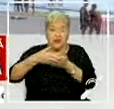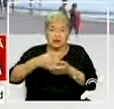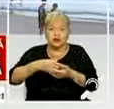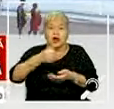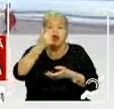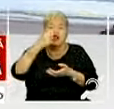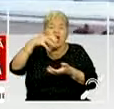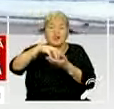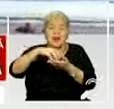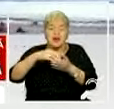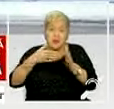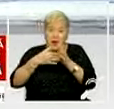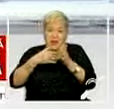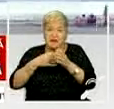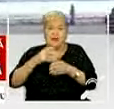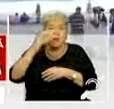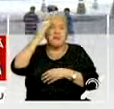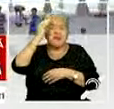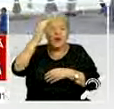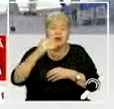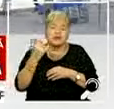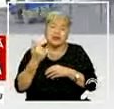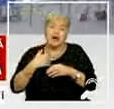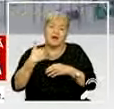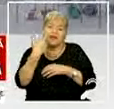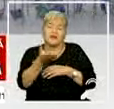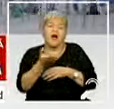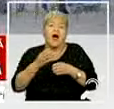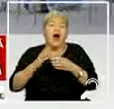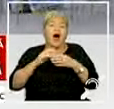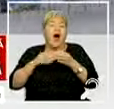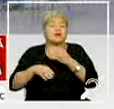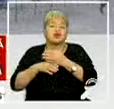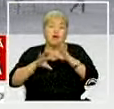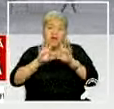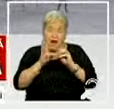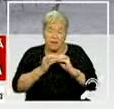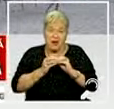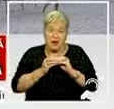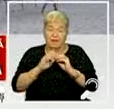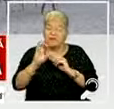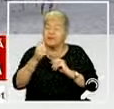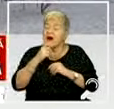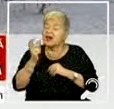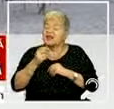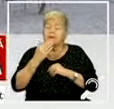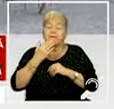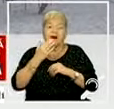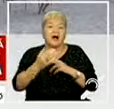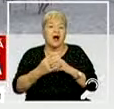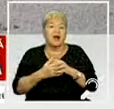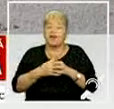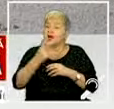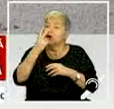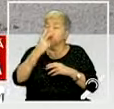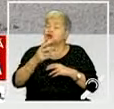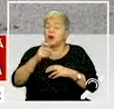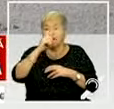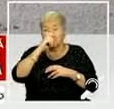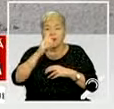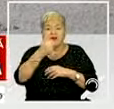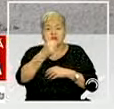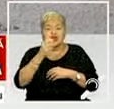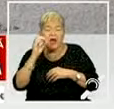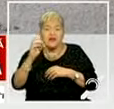locului, inclusiv psihologi care să acorde asistența familiei. Din nefericire, manevrele de resuscitare asupra celor doi bărbați de